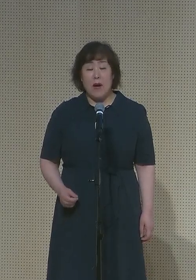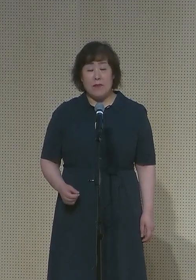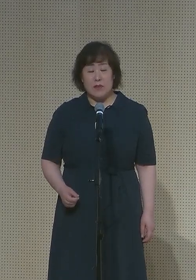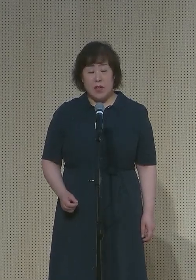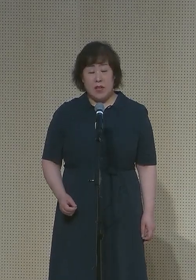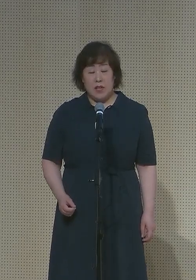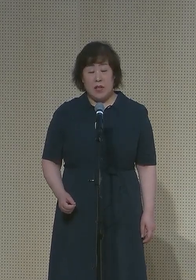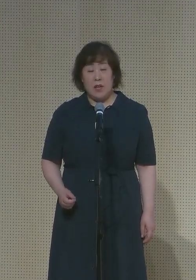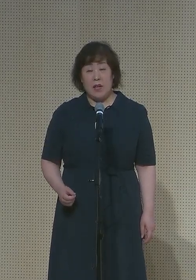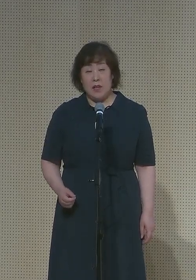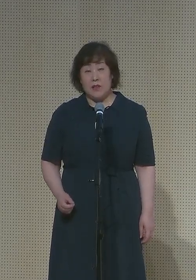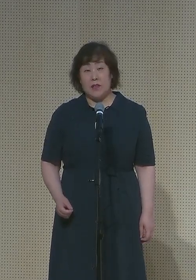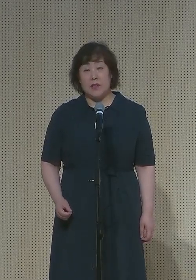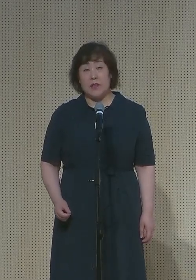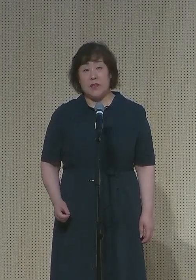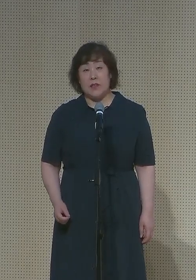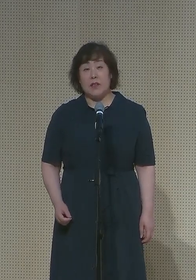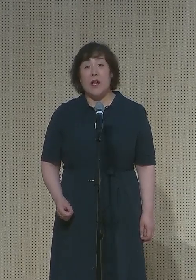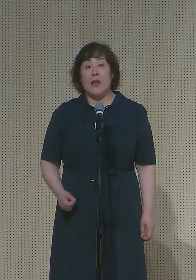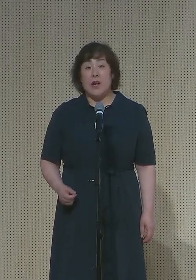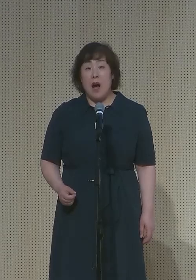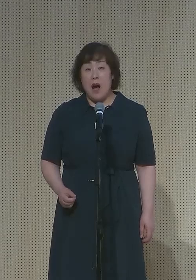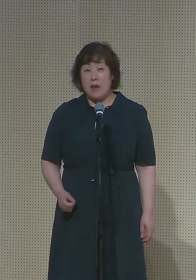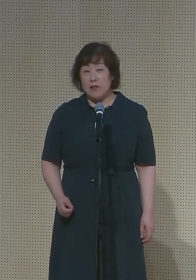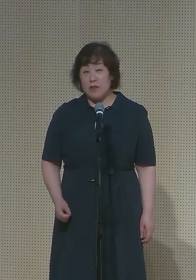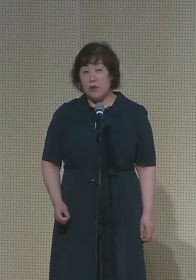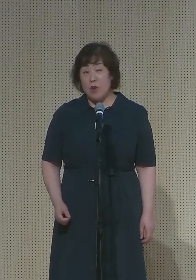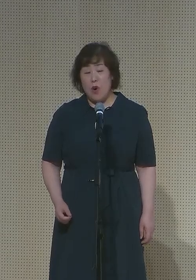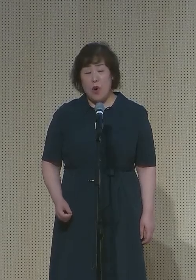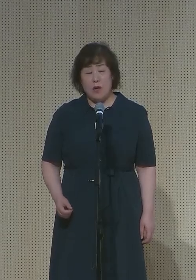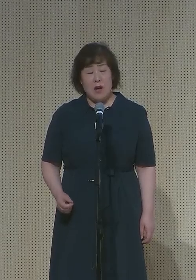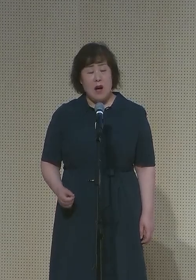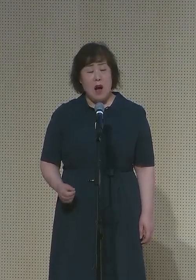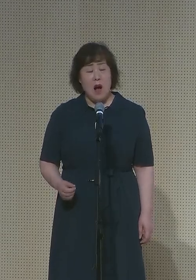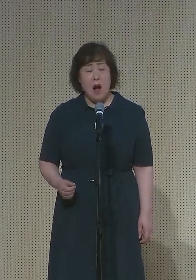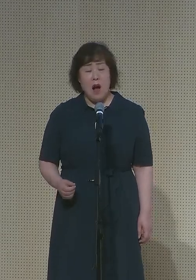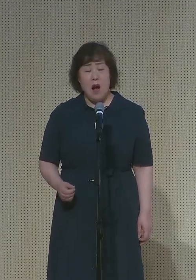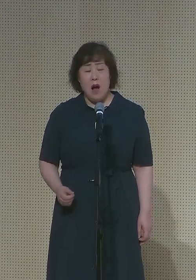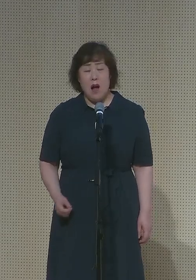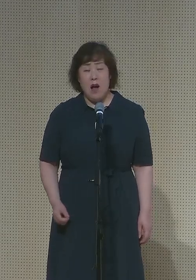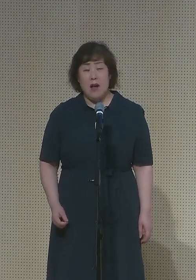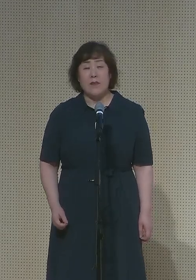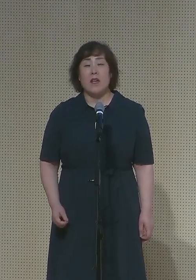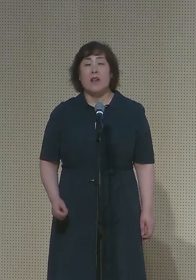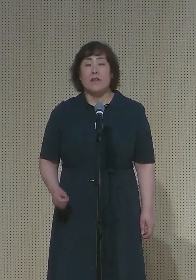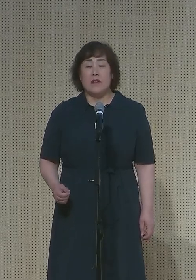험한 길을 가는 동안